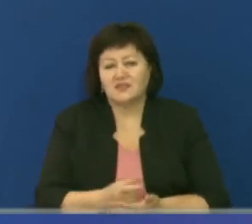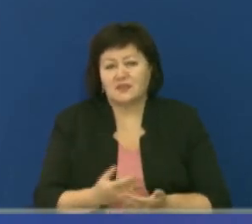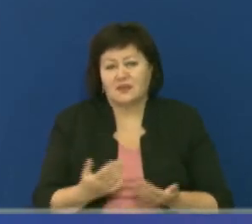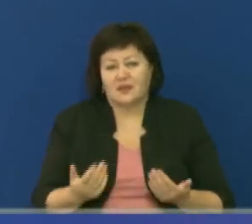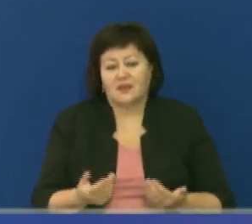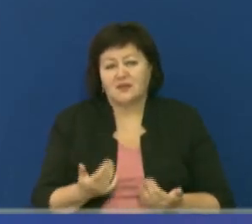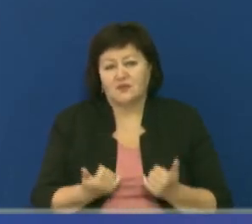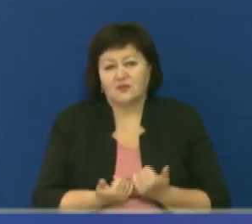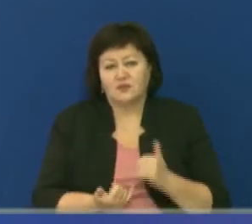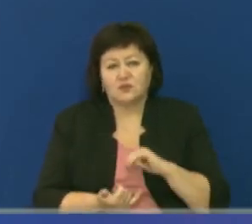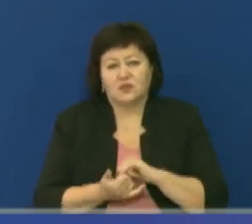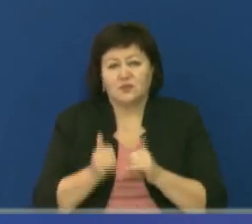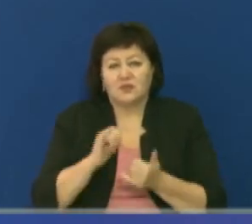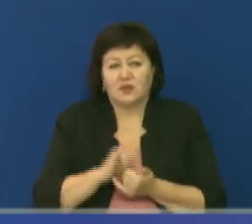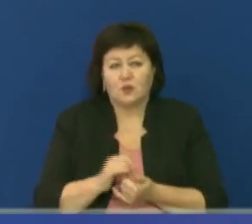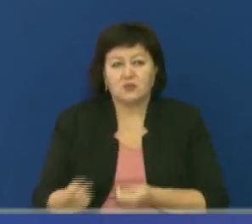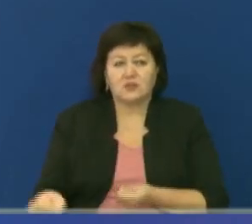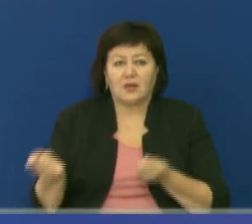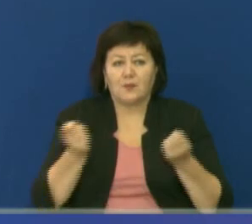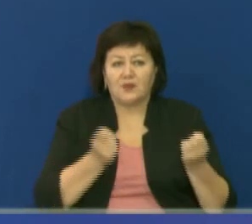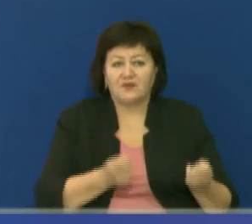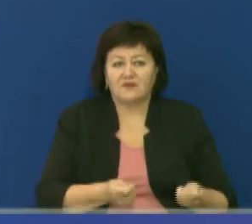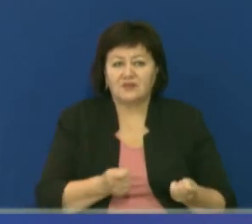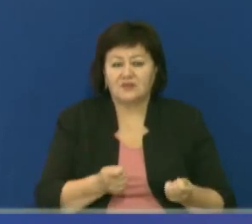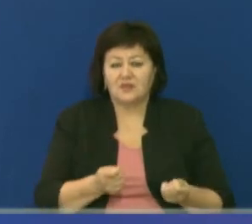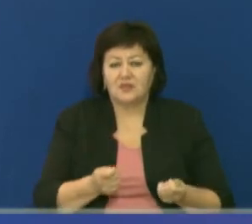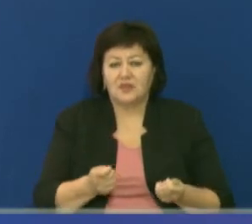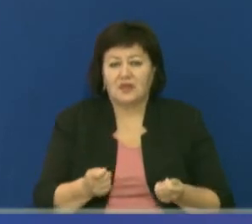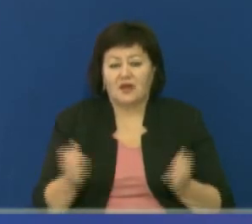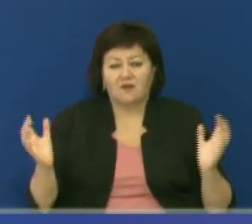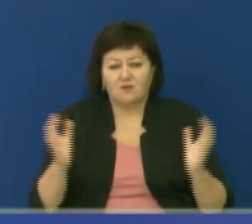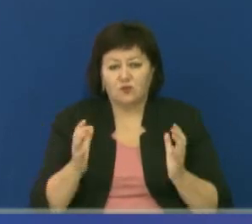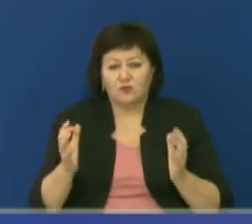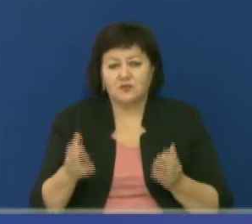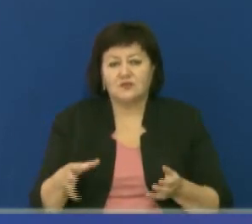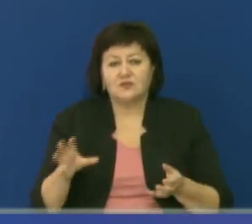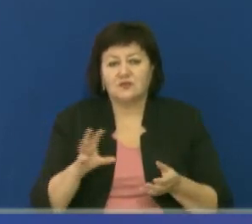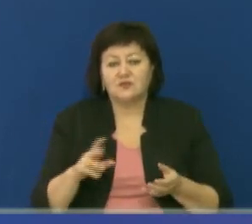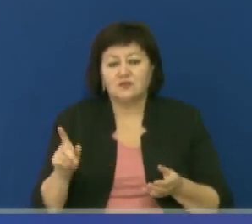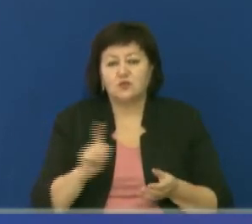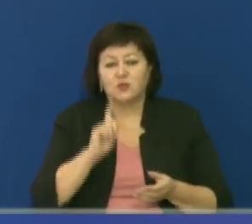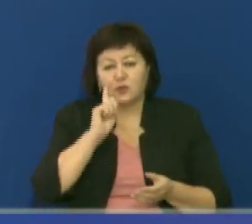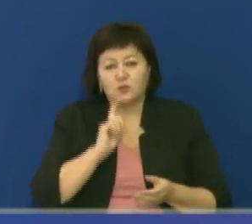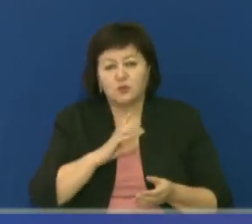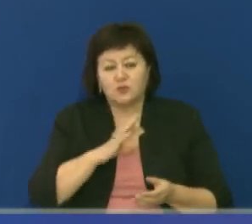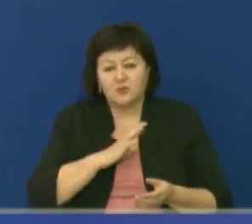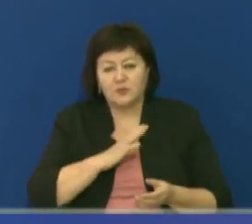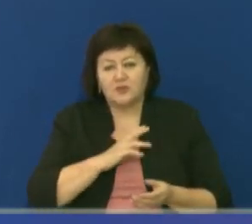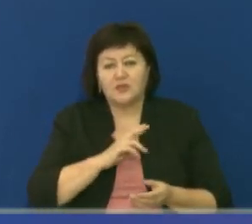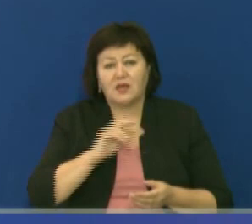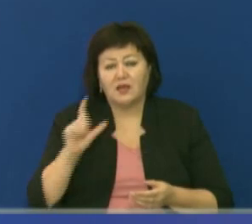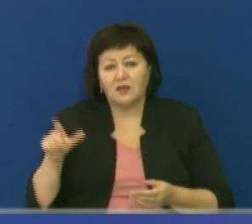Бүгінгі таңда Өскемендегі жеке компанияның қосымша көліктері айналымға шығады. Сондай-ақ жолаушыларға тиімді болу үшін инфобас